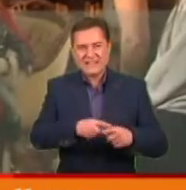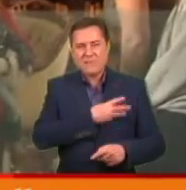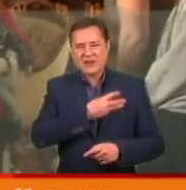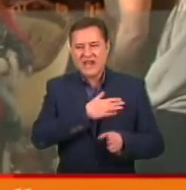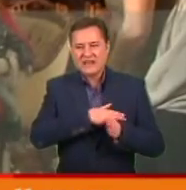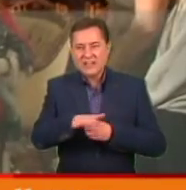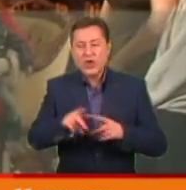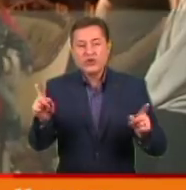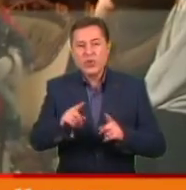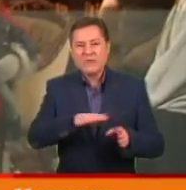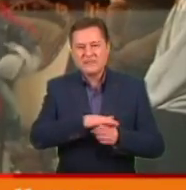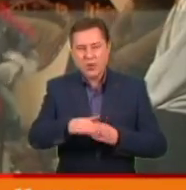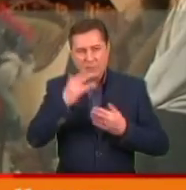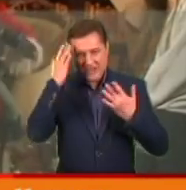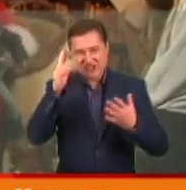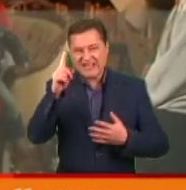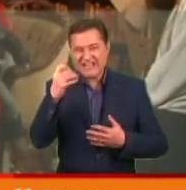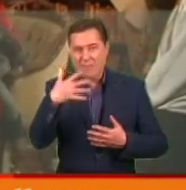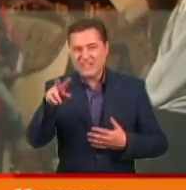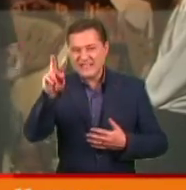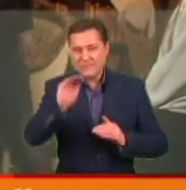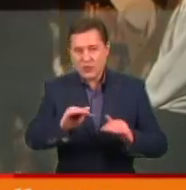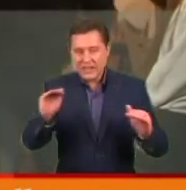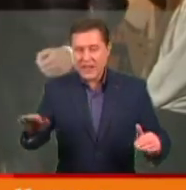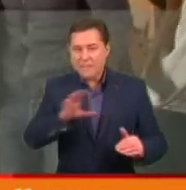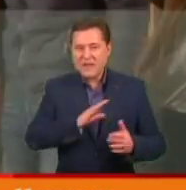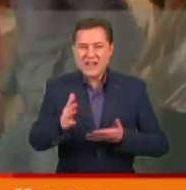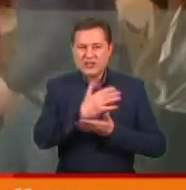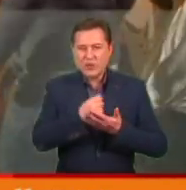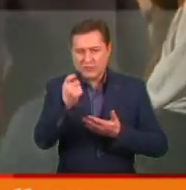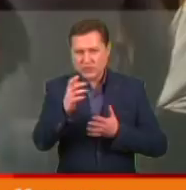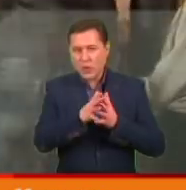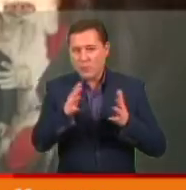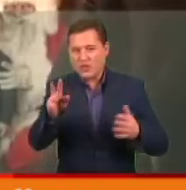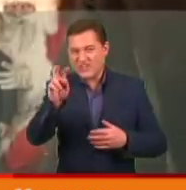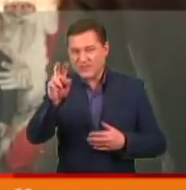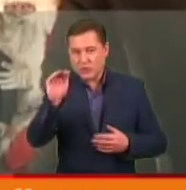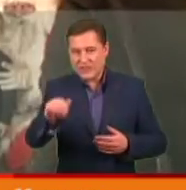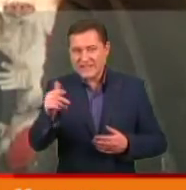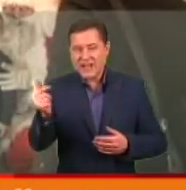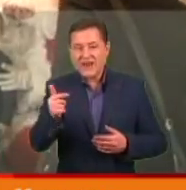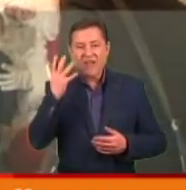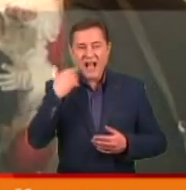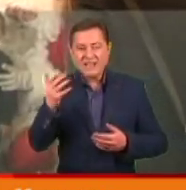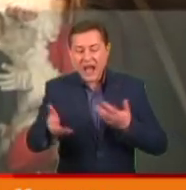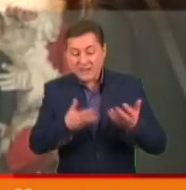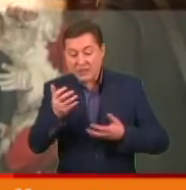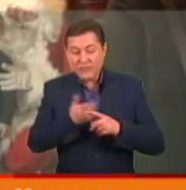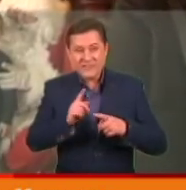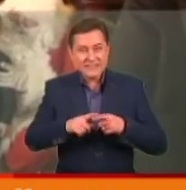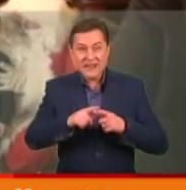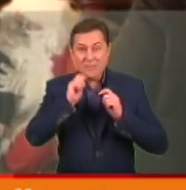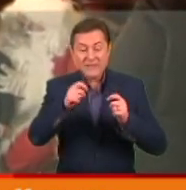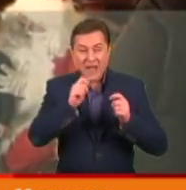Для того, щоб сповнити мечти 152 дітей, було зібрано чуть-чуть більше 200 тисяч гривень. Коли діти розпаковували ці подарки, очі